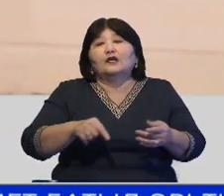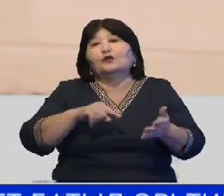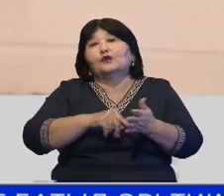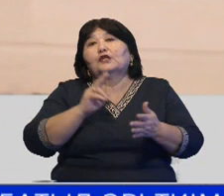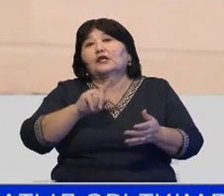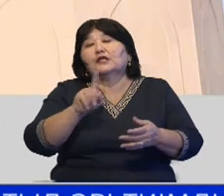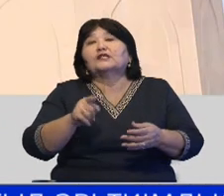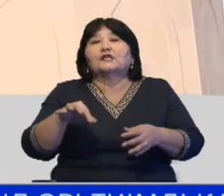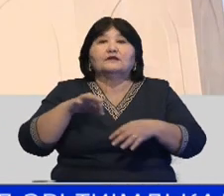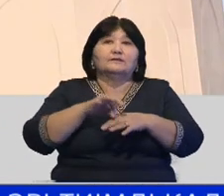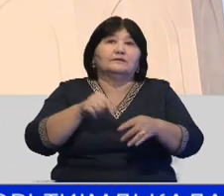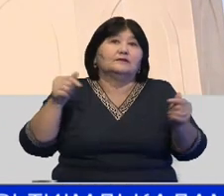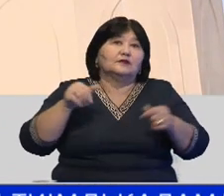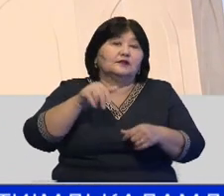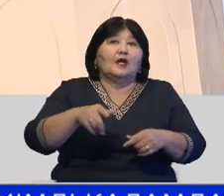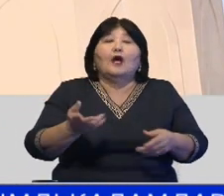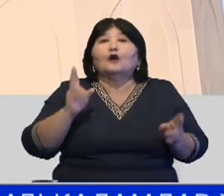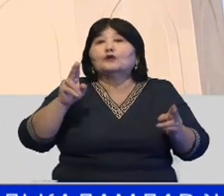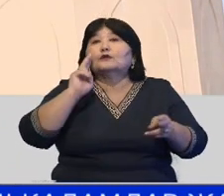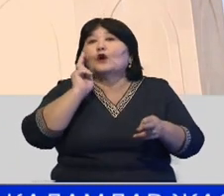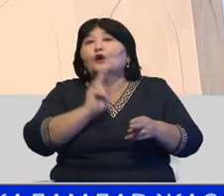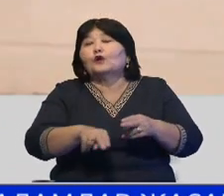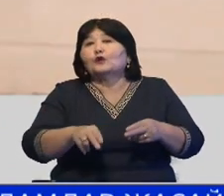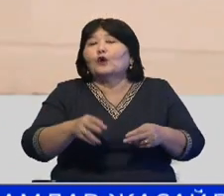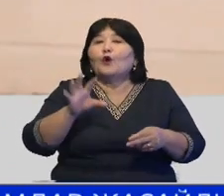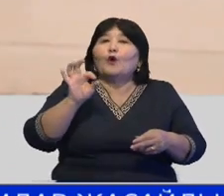тура басына апарады. Кейде біреуді жоғалтқанда